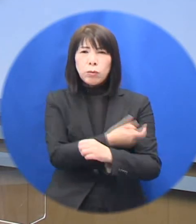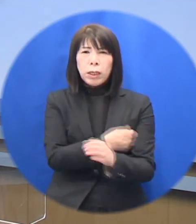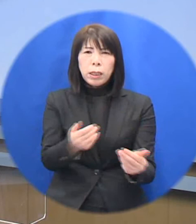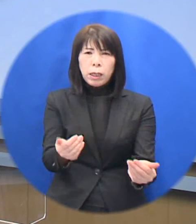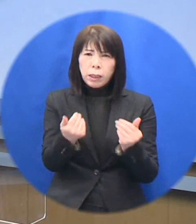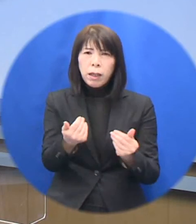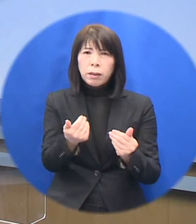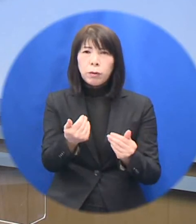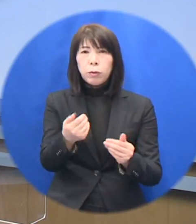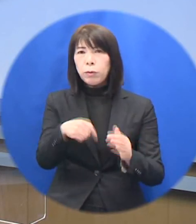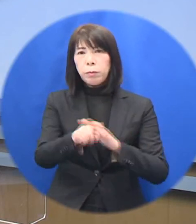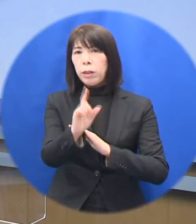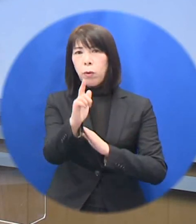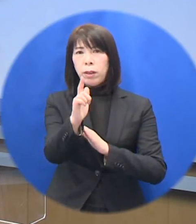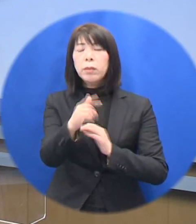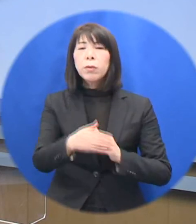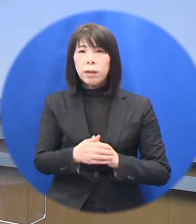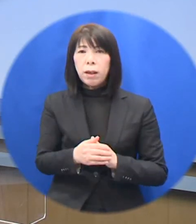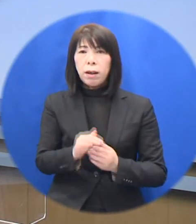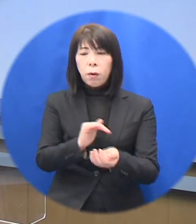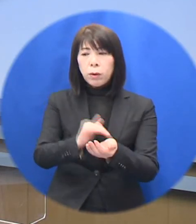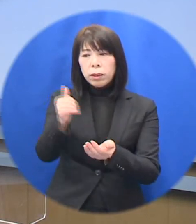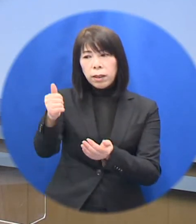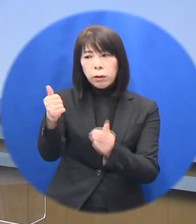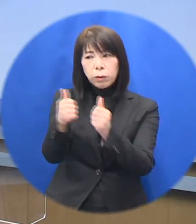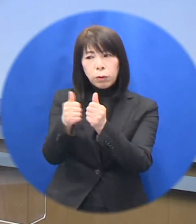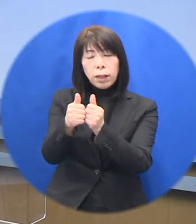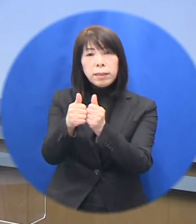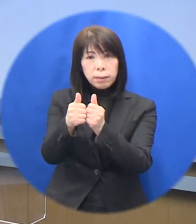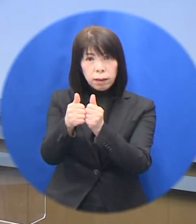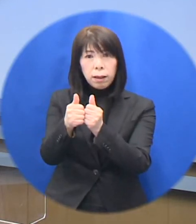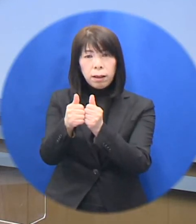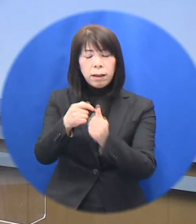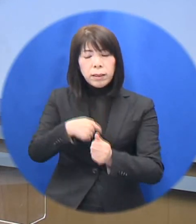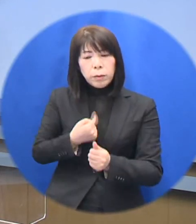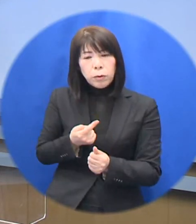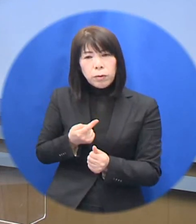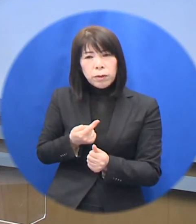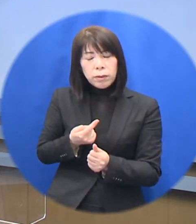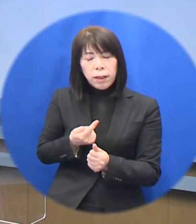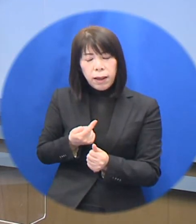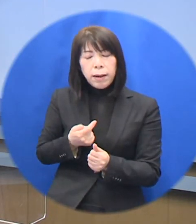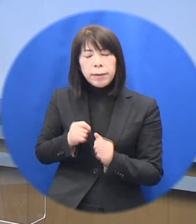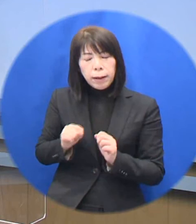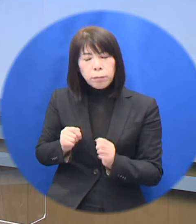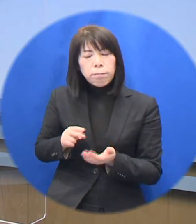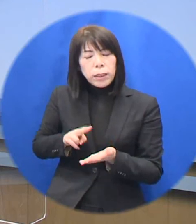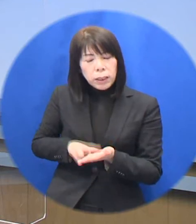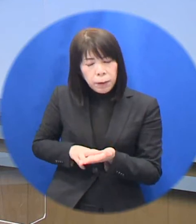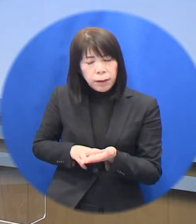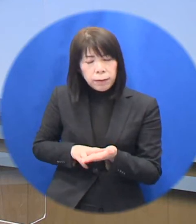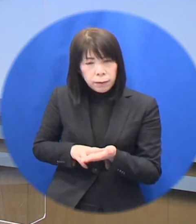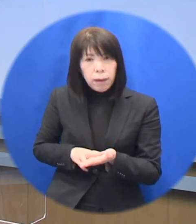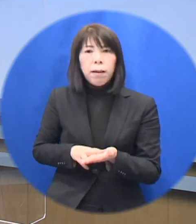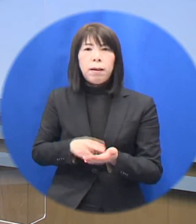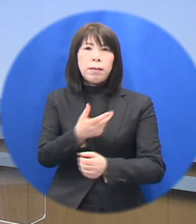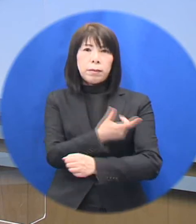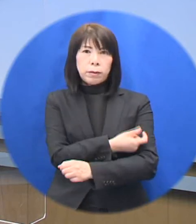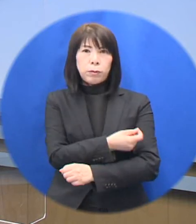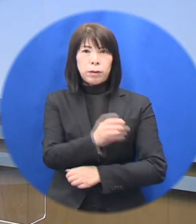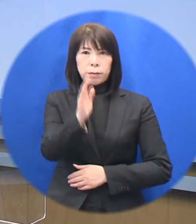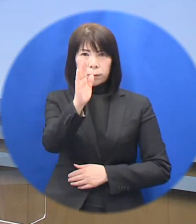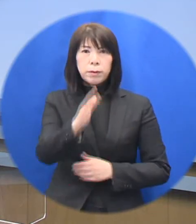ので、はい、お医者さんなんかとですねご相談をしながら、なおかつご自分でですねご判断をさせていただしていただいて、まあ、接種を決めていただ